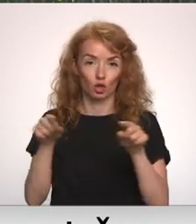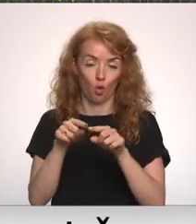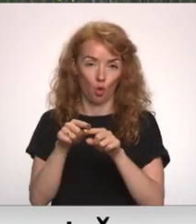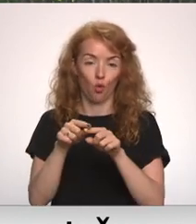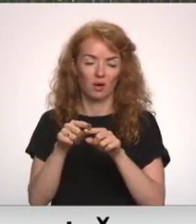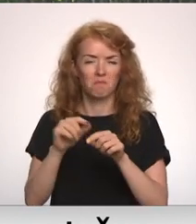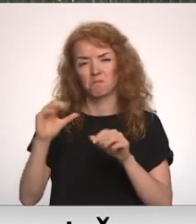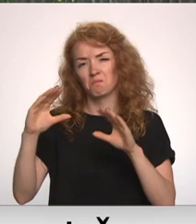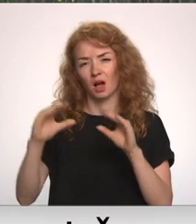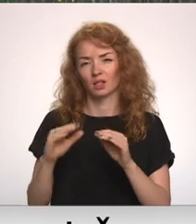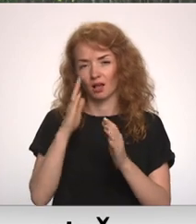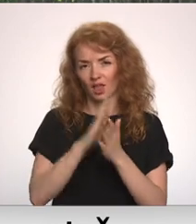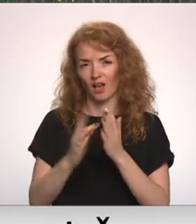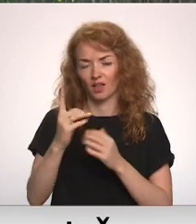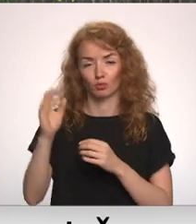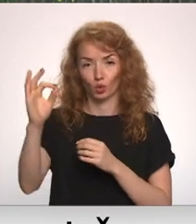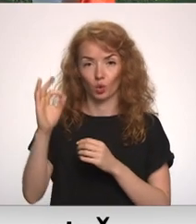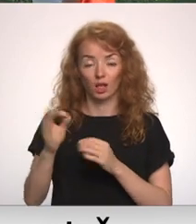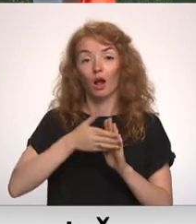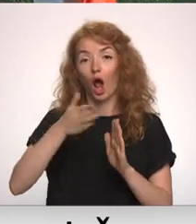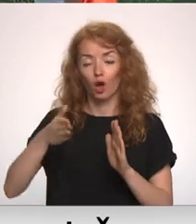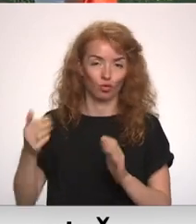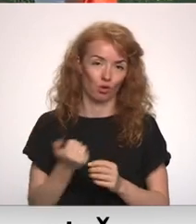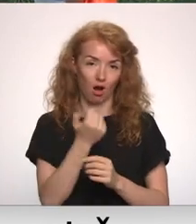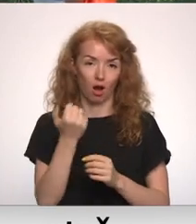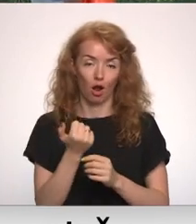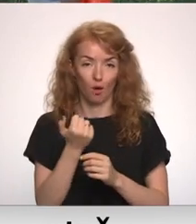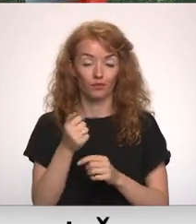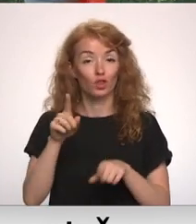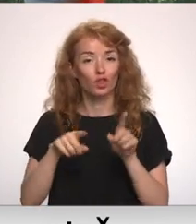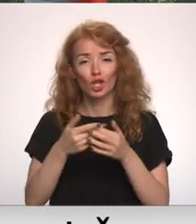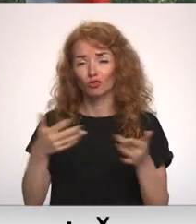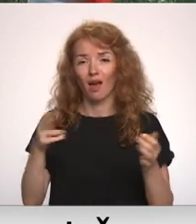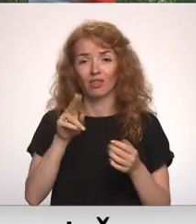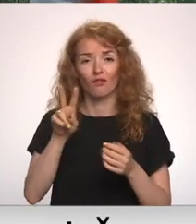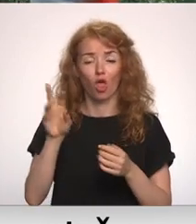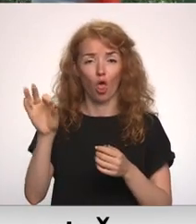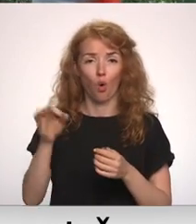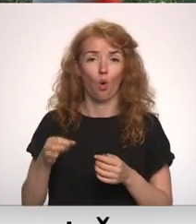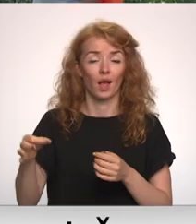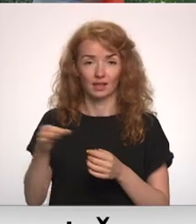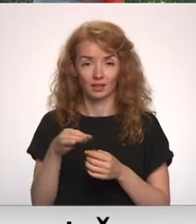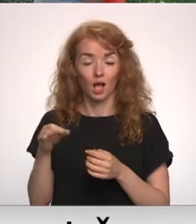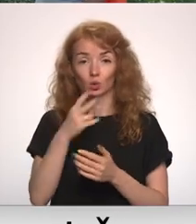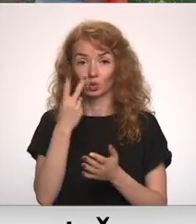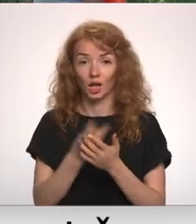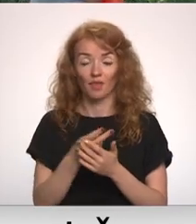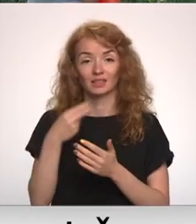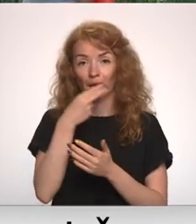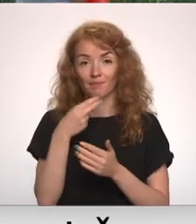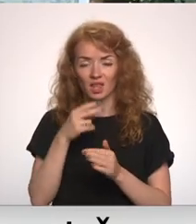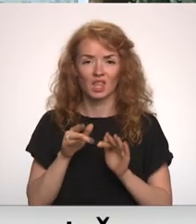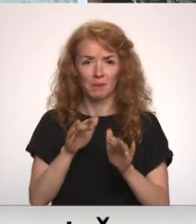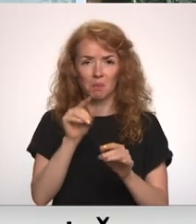nekā 1% ik gadu. Dažādas nevalstiskās organizācijas gan uzskata, ka saimnieciskās darbības šeit esot